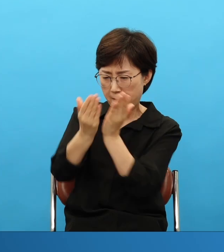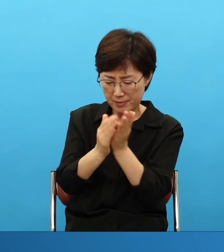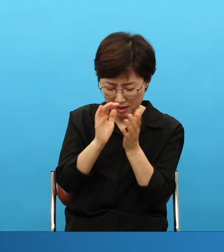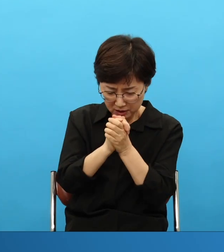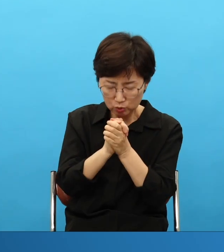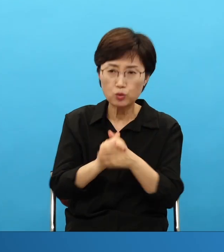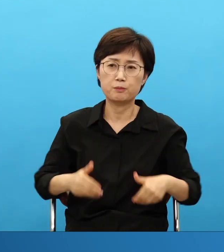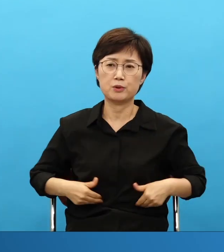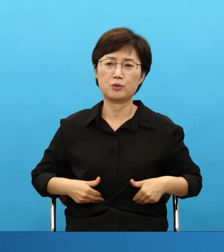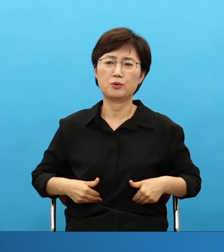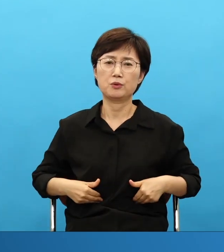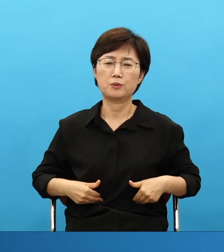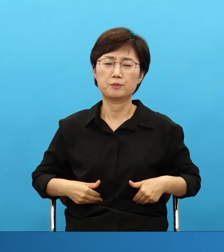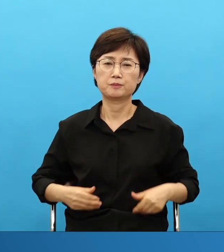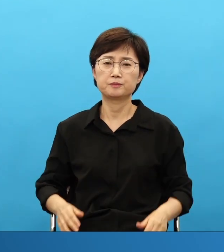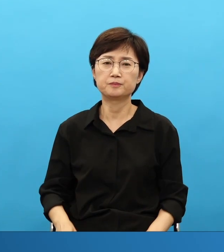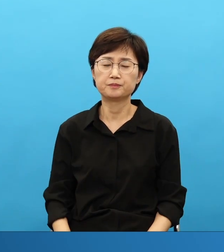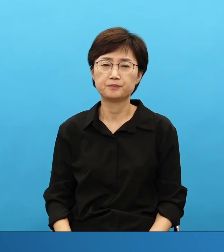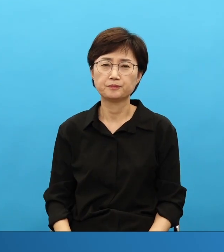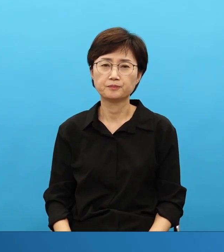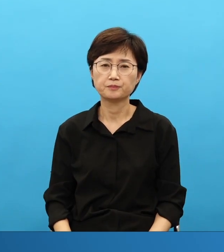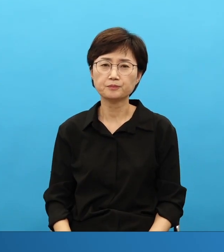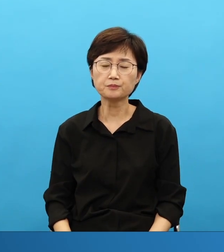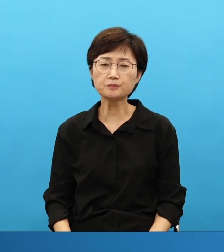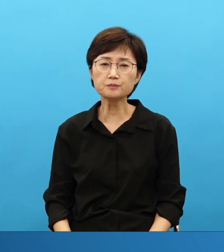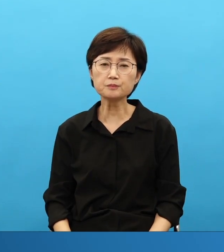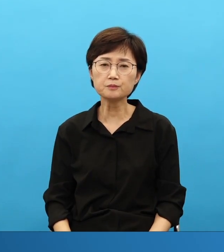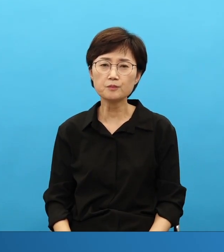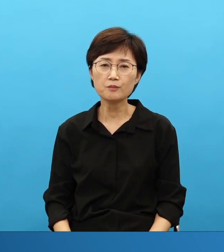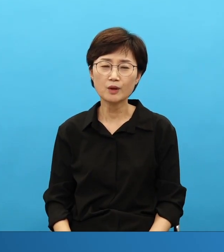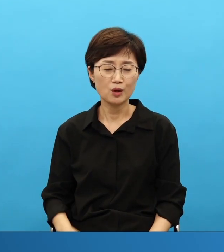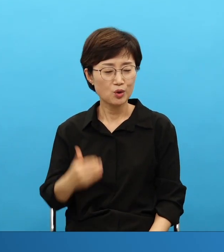겁니다 어떤